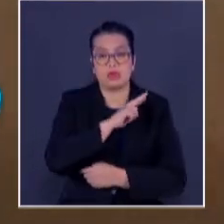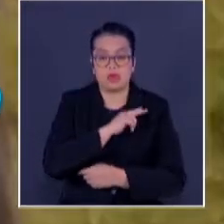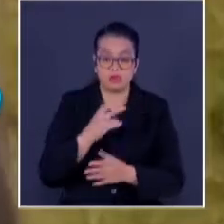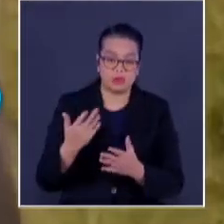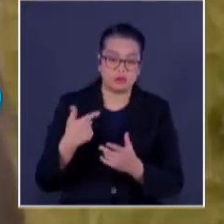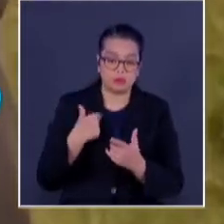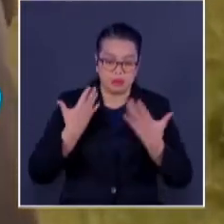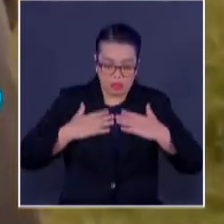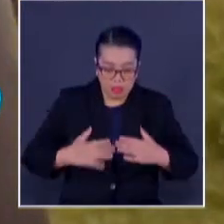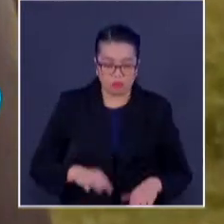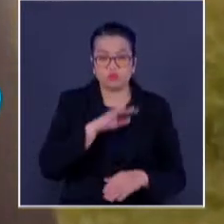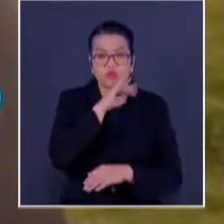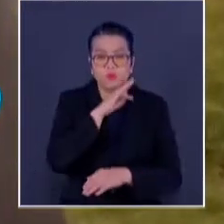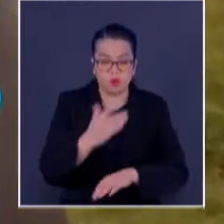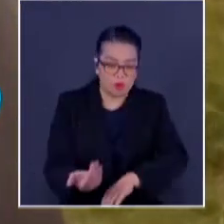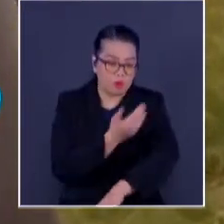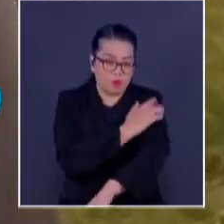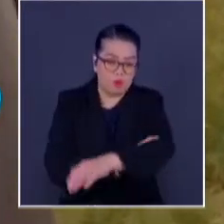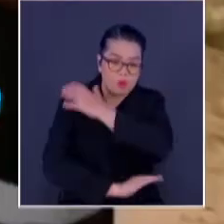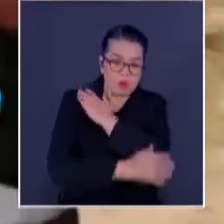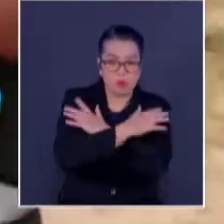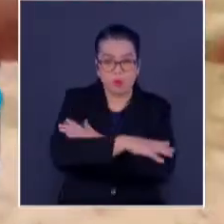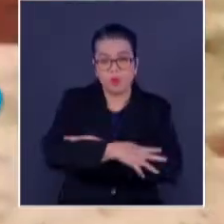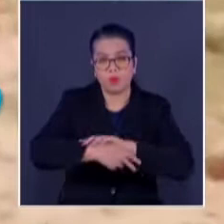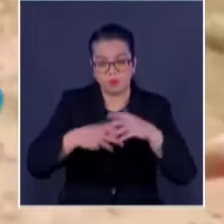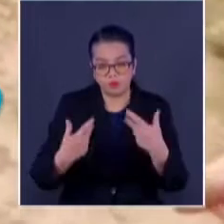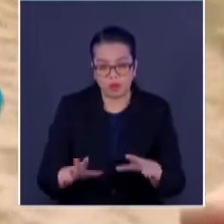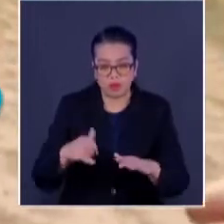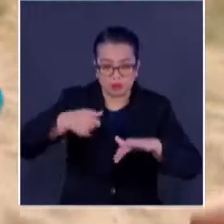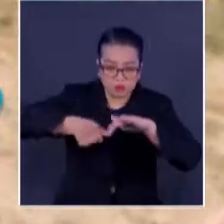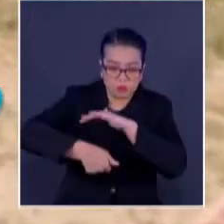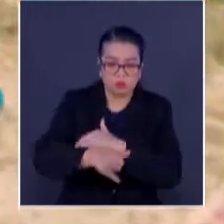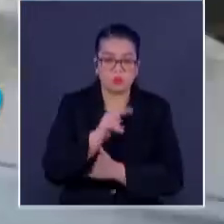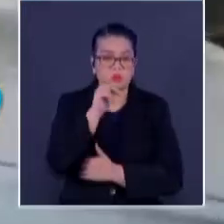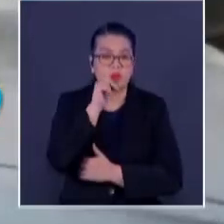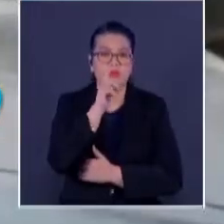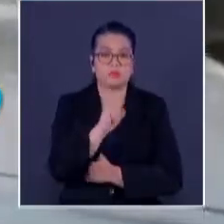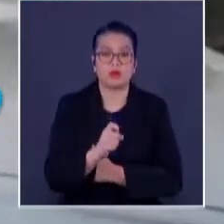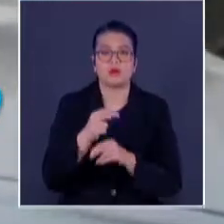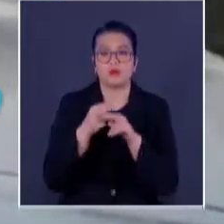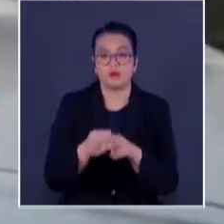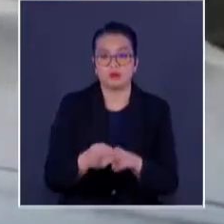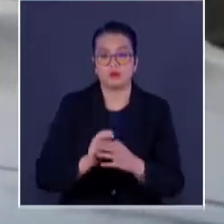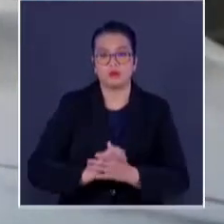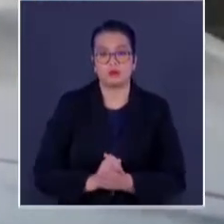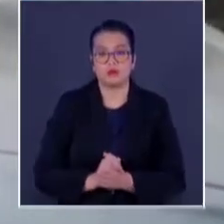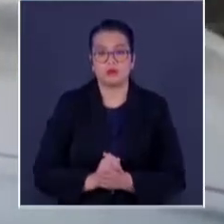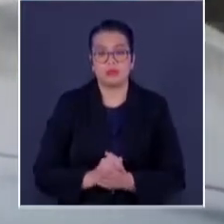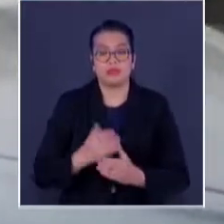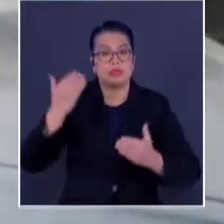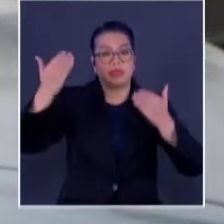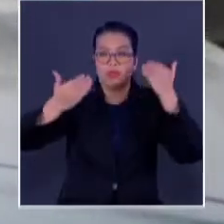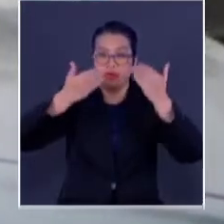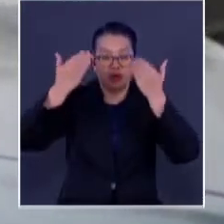างตัวหลังเสร็จกิจกรรมแล้วจมน้ำเองในช่วงเวลาหลังเลิก น่าจะไม่ได้เกิดตรงช่วงที่จัดกิจก